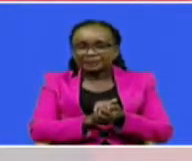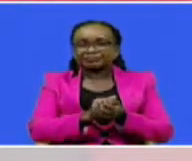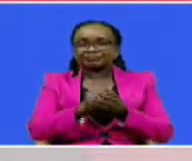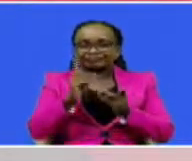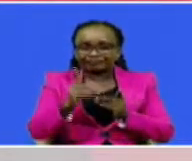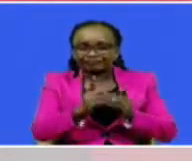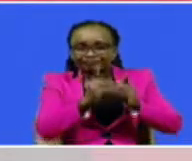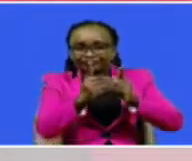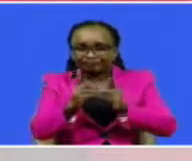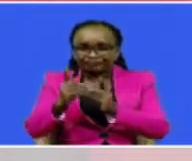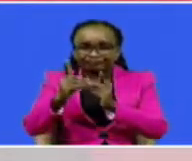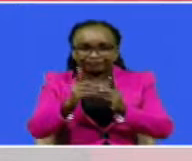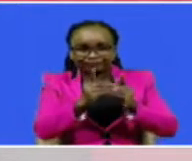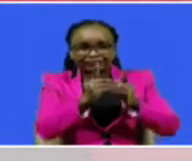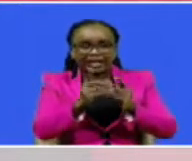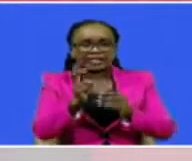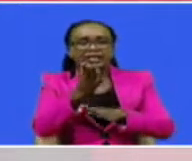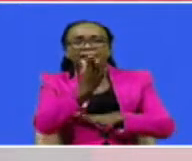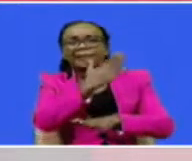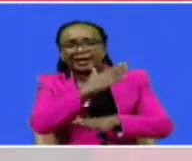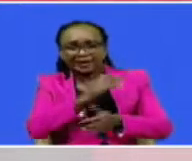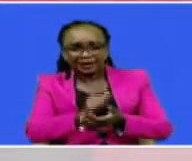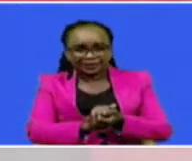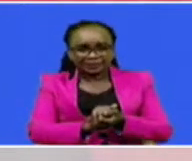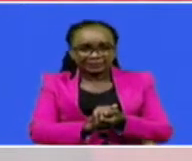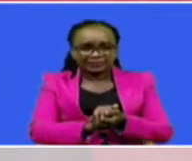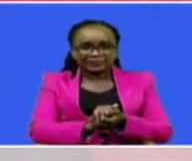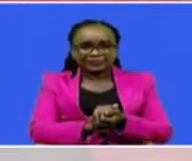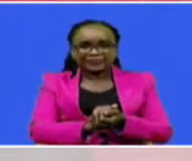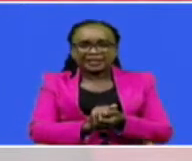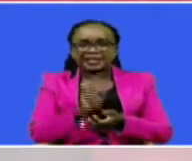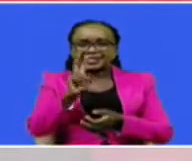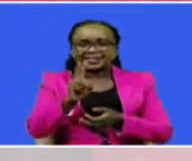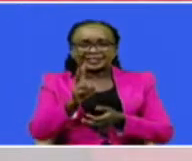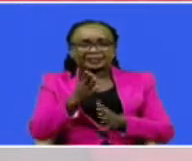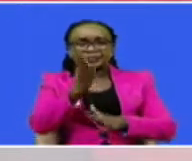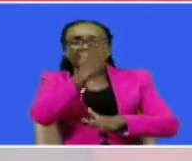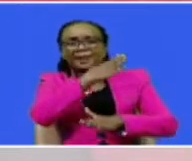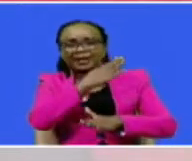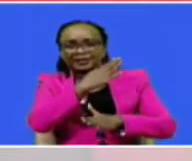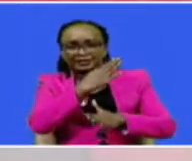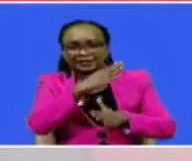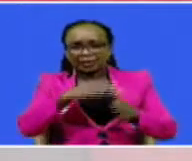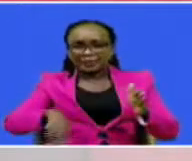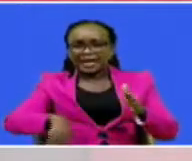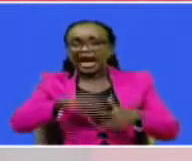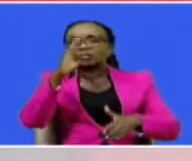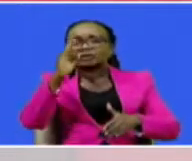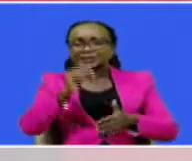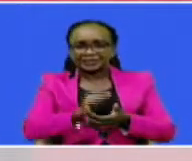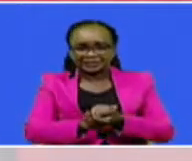mnaendelea, unaangalia nyuma, unaona kiti ya nyuma imerushwa nje